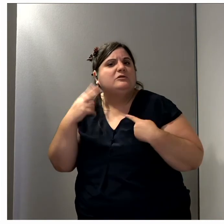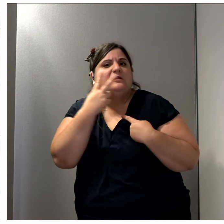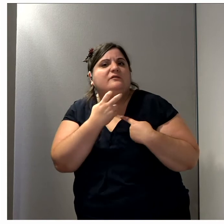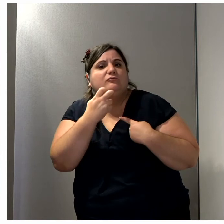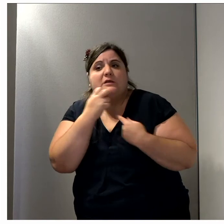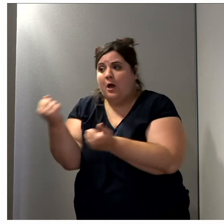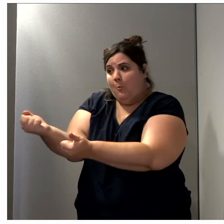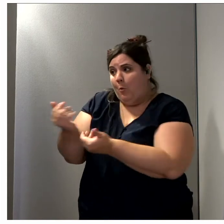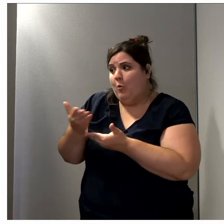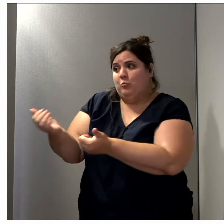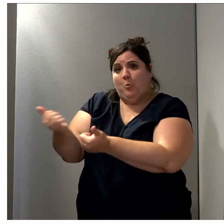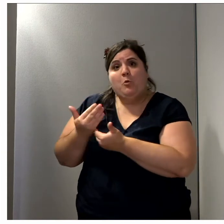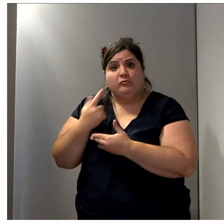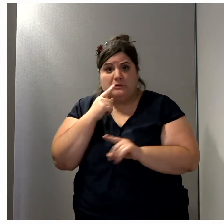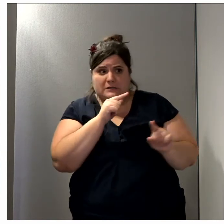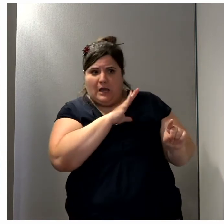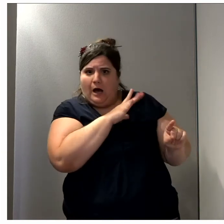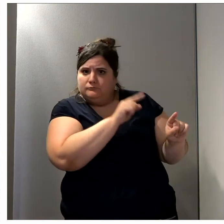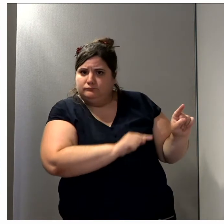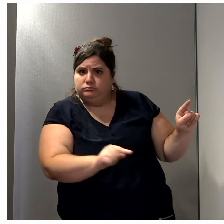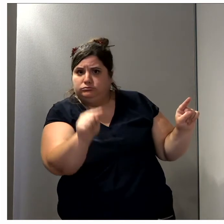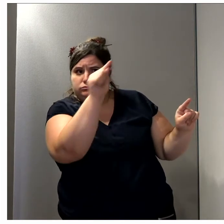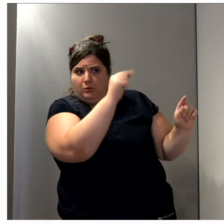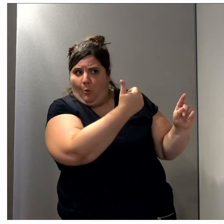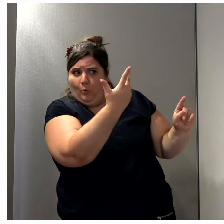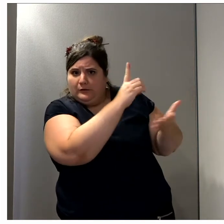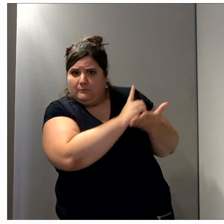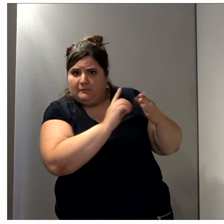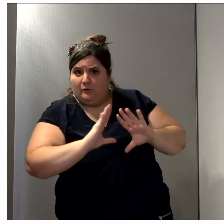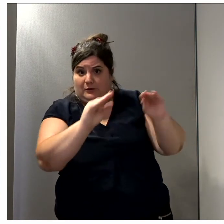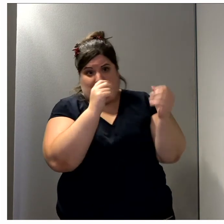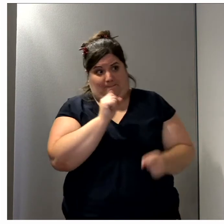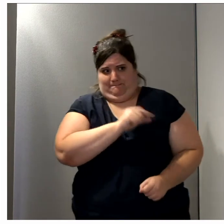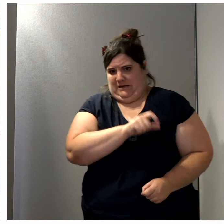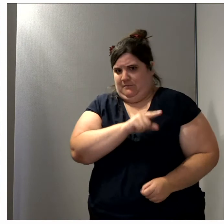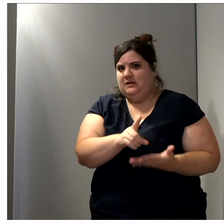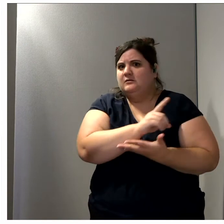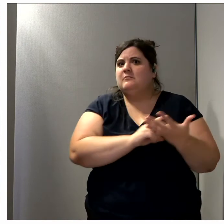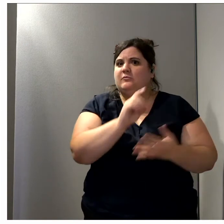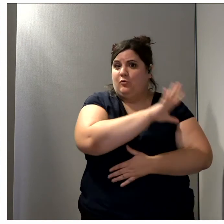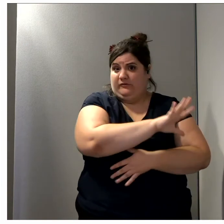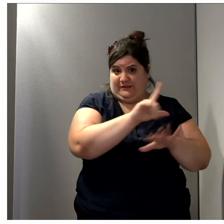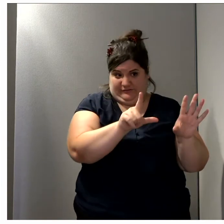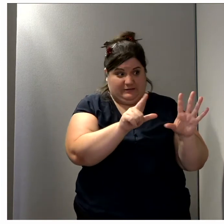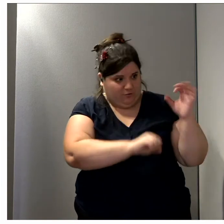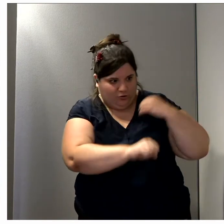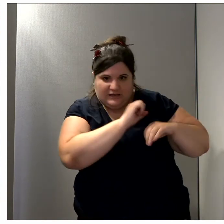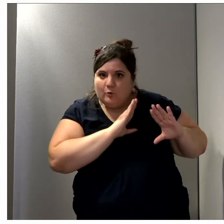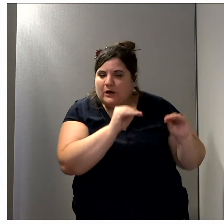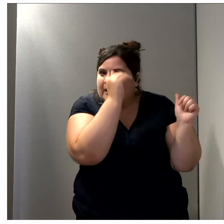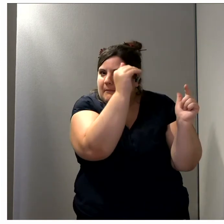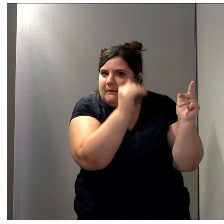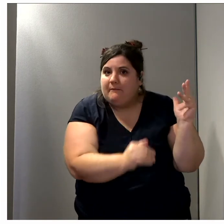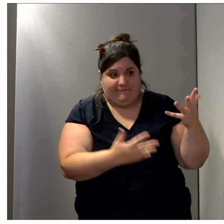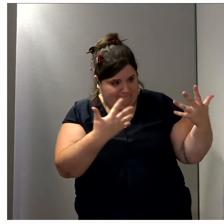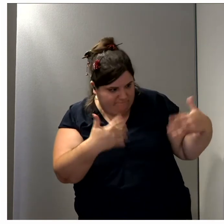mises en œuvre. Ben, je crois qu'en Moselle, c'est le cas. Un certain nombre de propositions très pragmatiques ou opérationnelles sont déjà mises en place. Alors, Cécile Michel, vous allez peut-être nous en dire